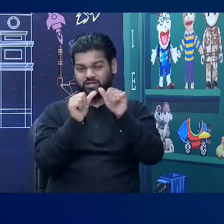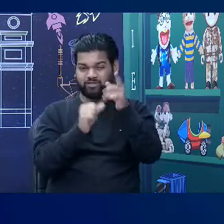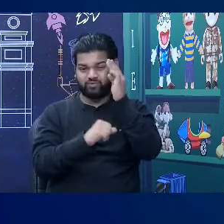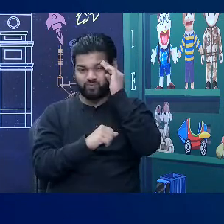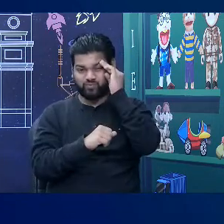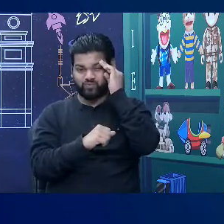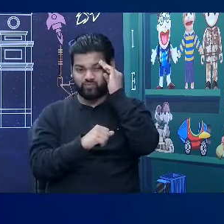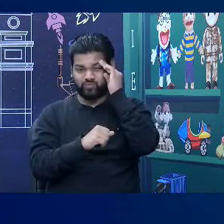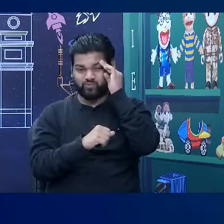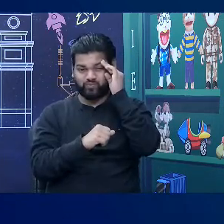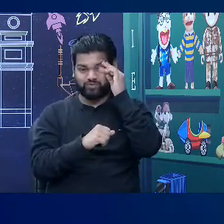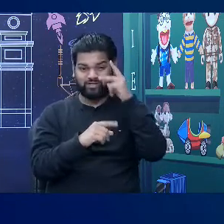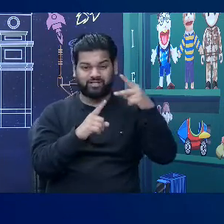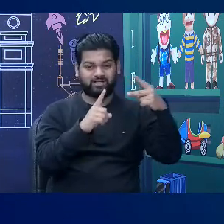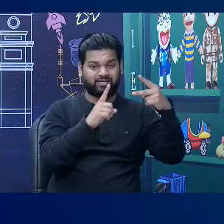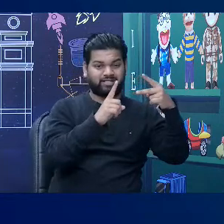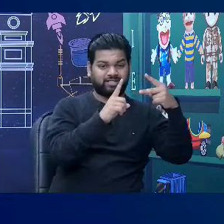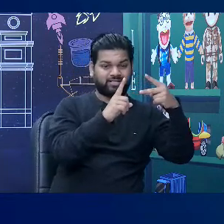पाइथागोरस थ्योरम,